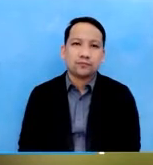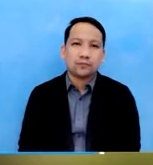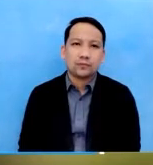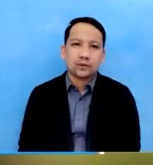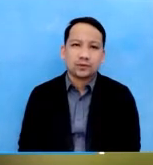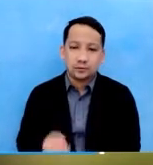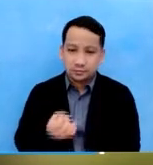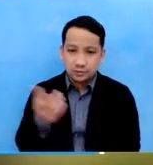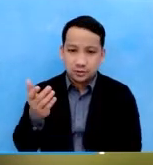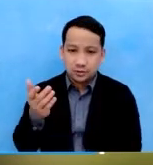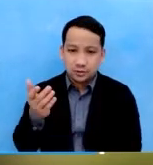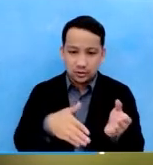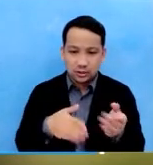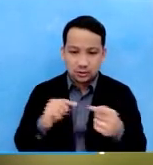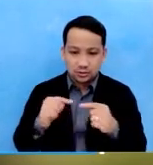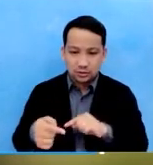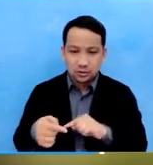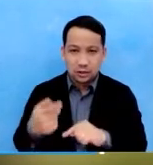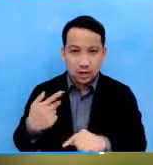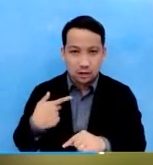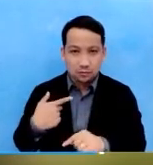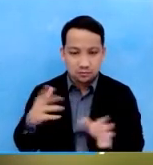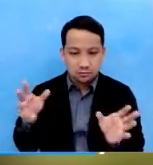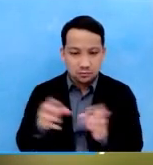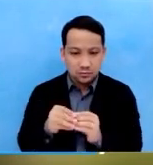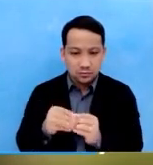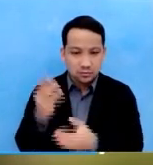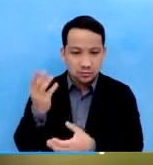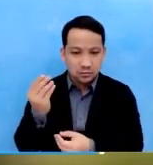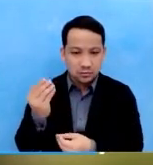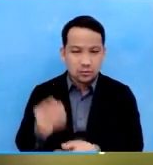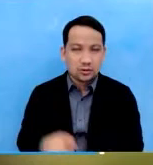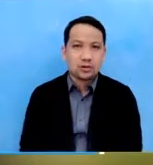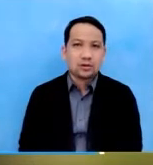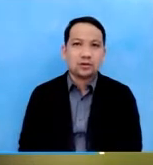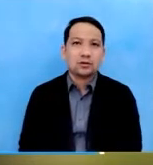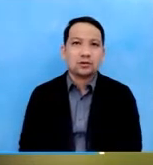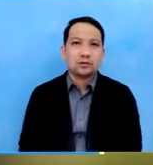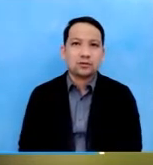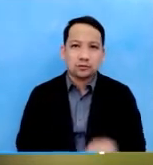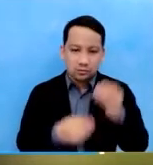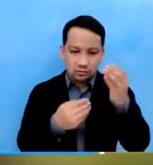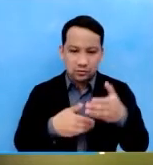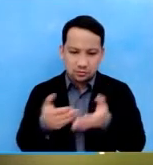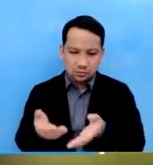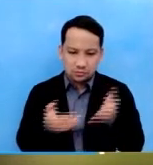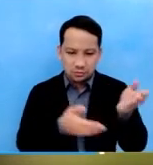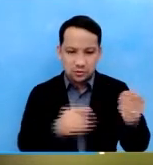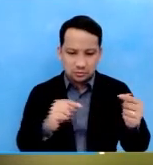and injuries, meron na po ba tayong tally? Well, we brought some people sa hospital,